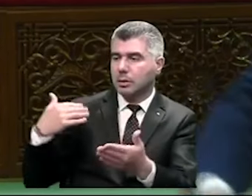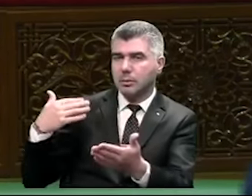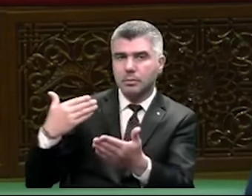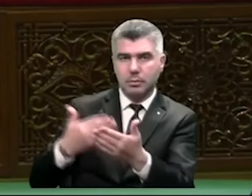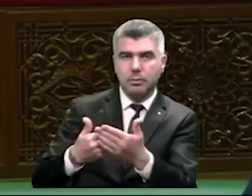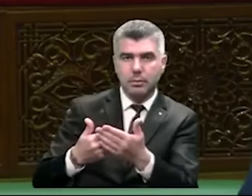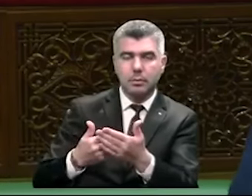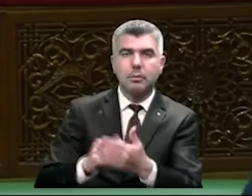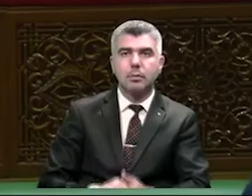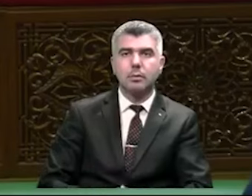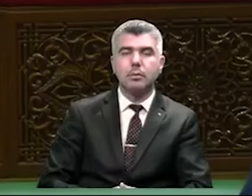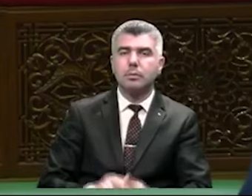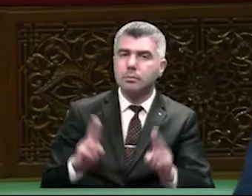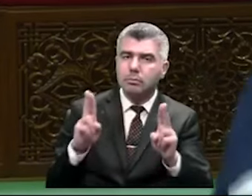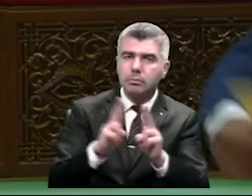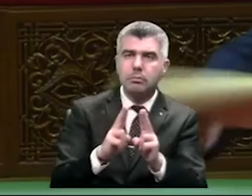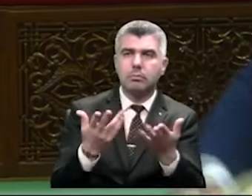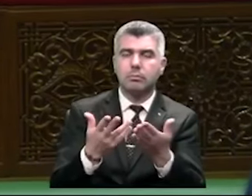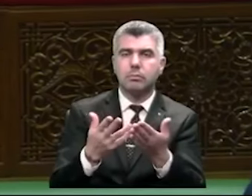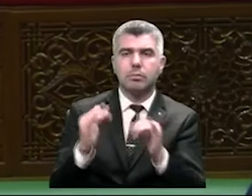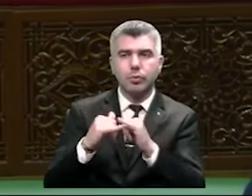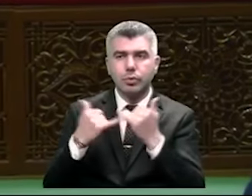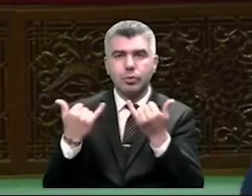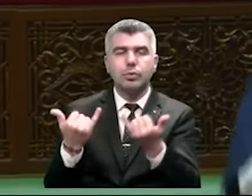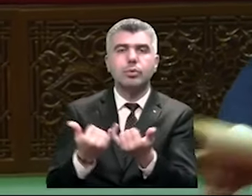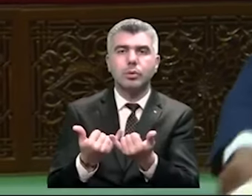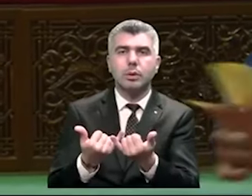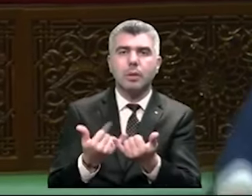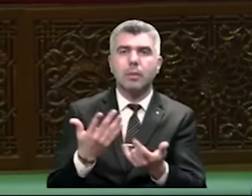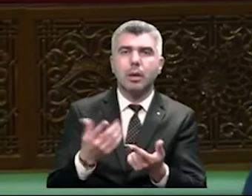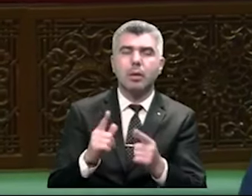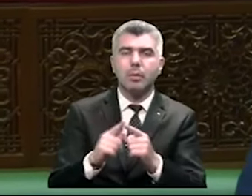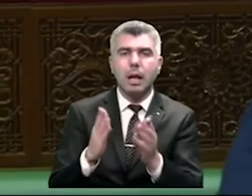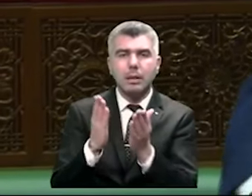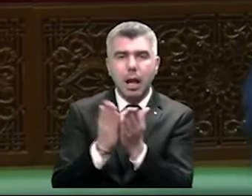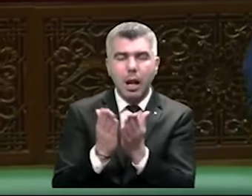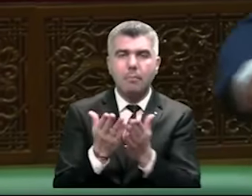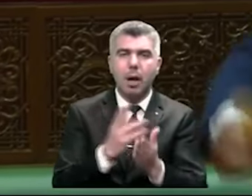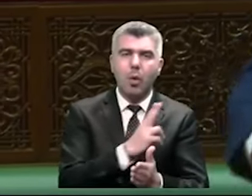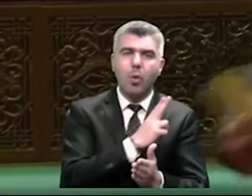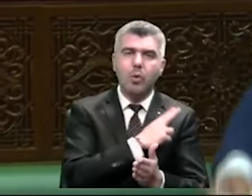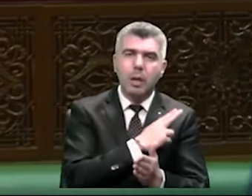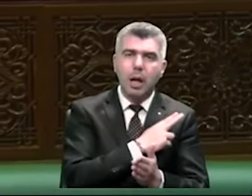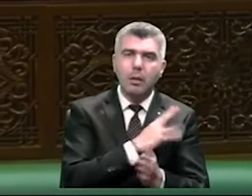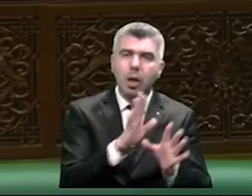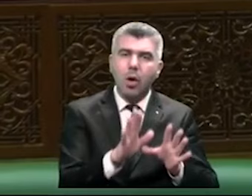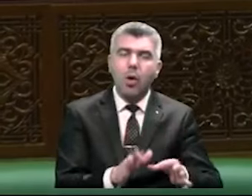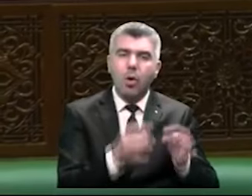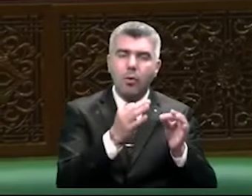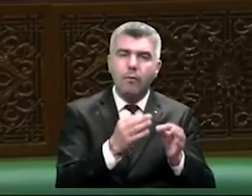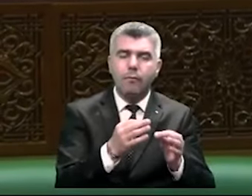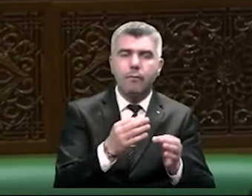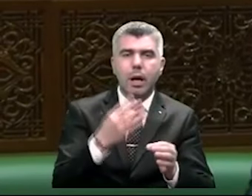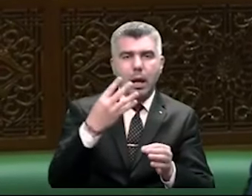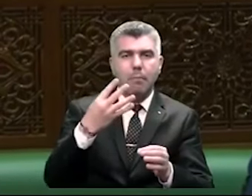حاولنا نطلقو مجموعه من الفاعلين في القطاع لا من طلبه لا من اكاديميين وخرجنا بواحد الرب عه ولا خمسه